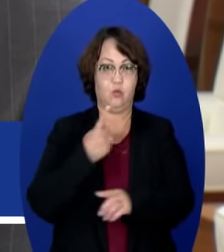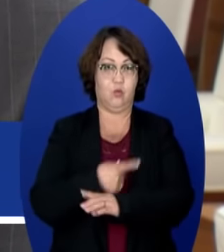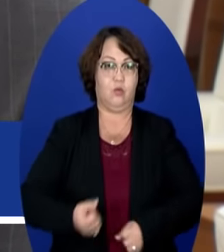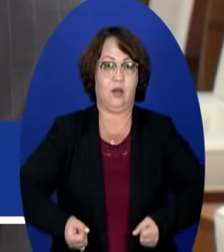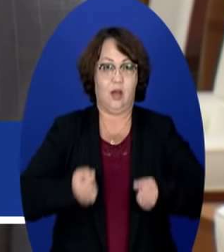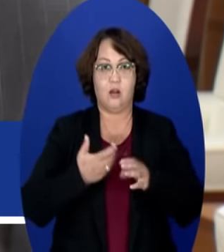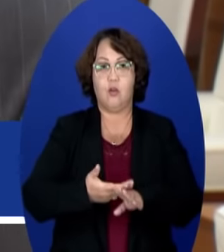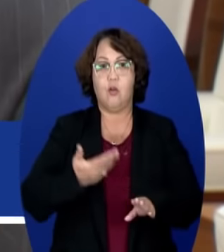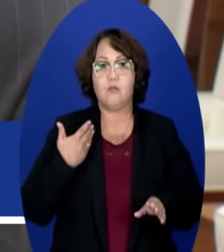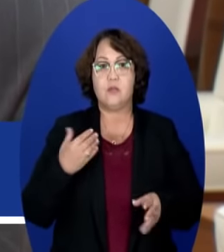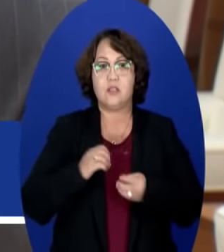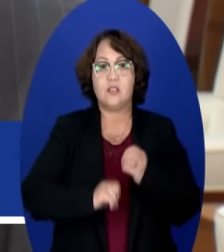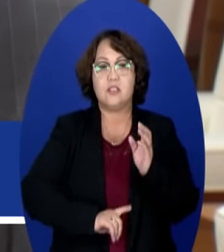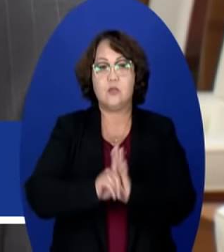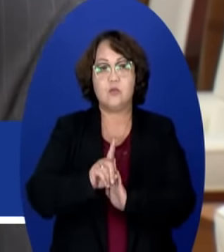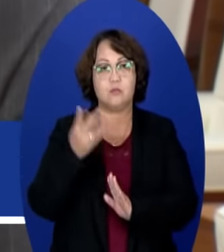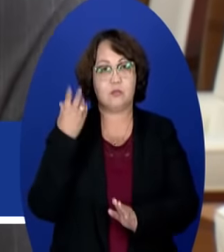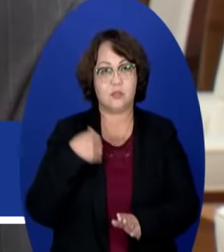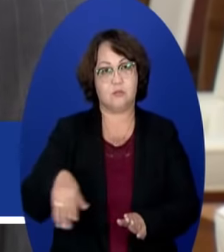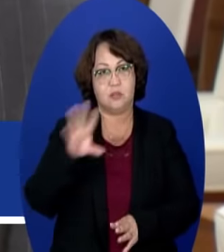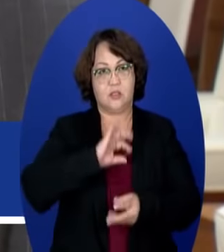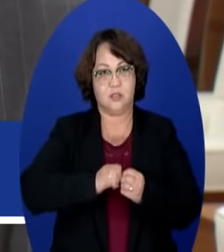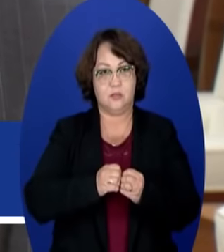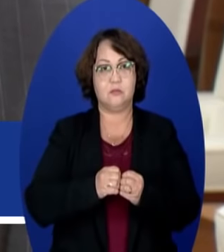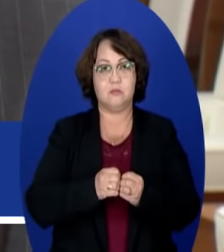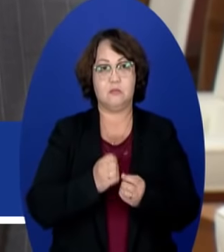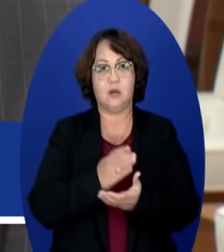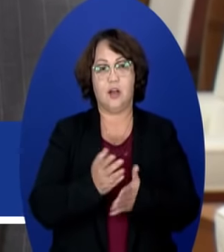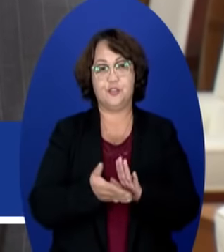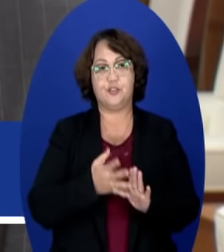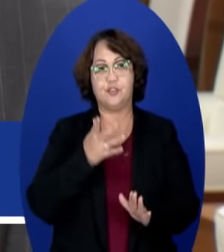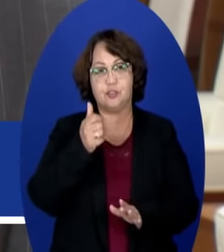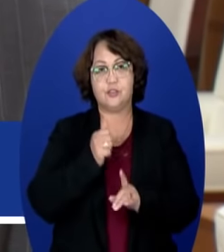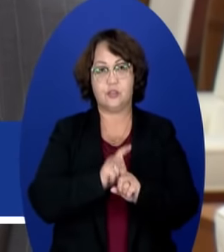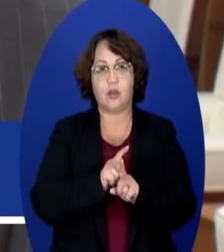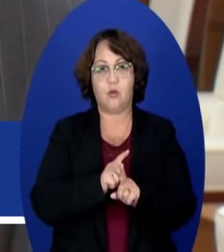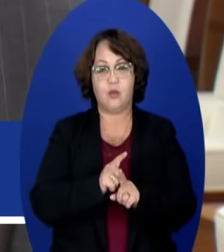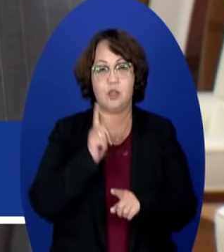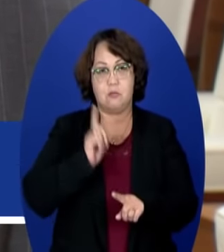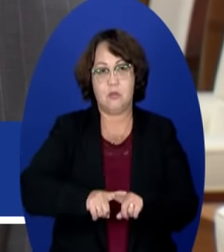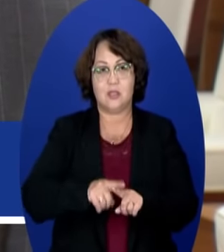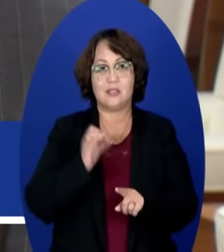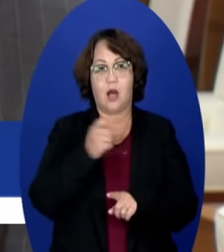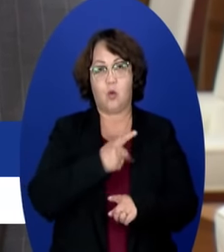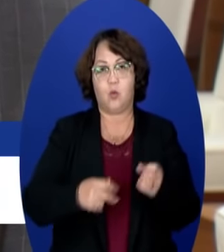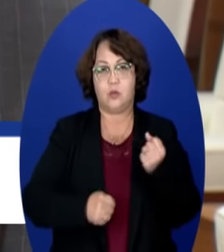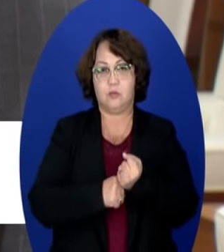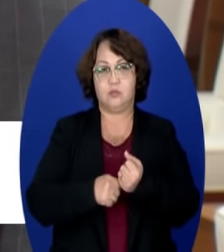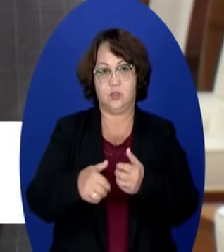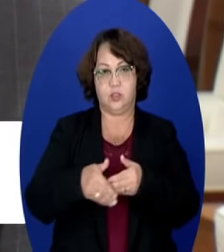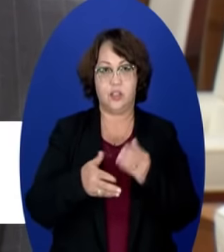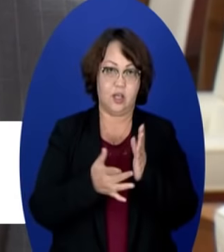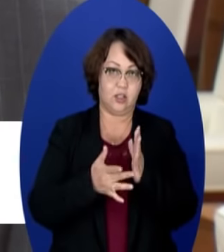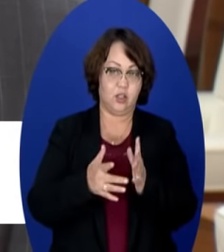Өмнө эхлүүлсэн бид хийж байгаа энэ шинжилтийн хүрээнд одоо нэмэлт одоо санхүүжилт, нэмэлт